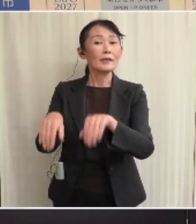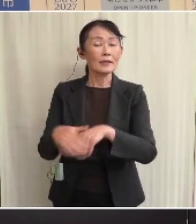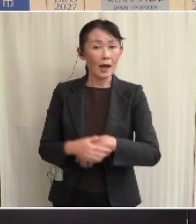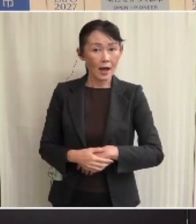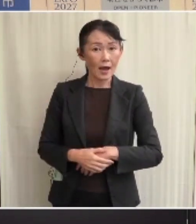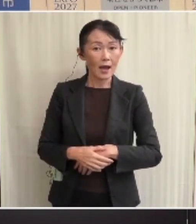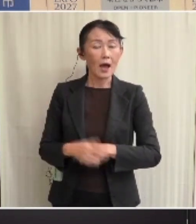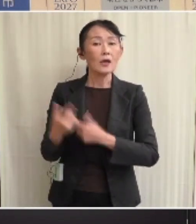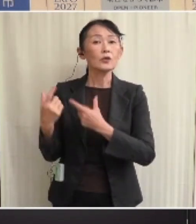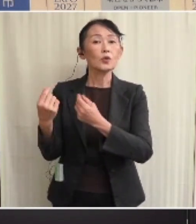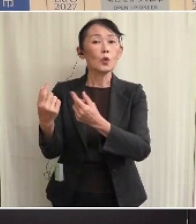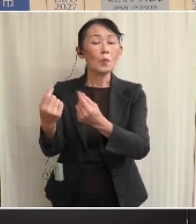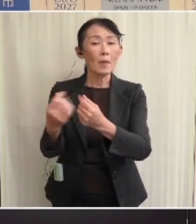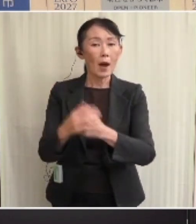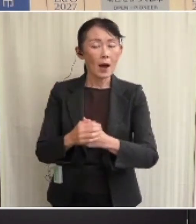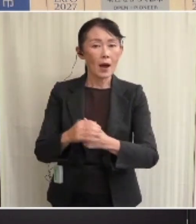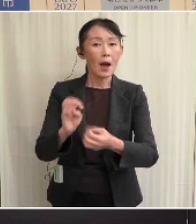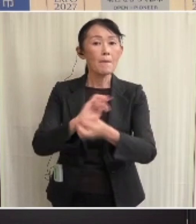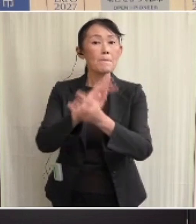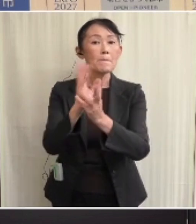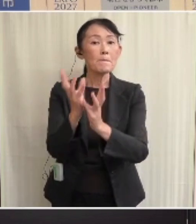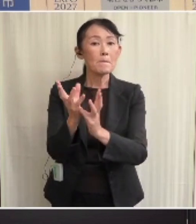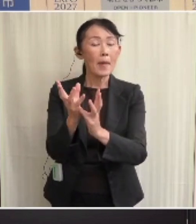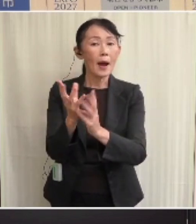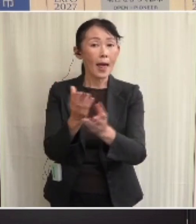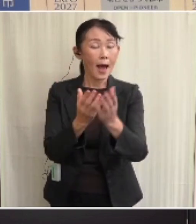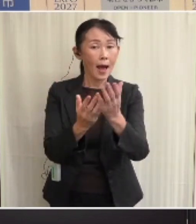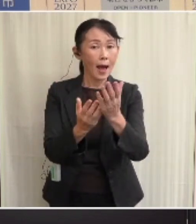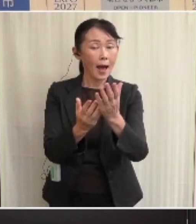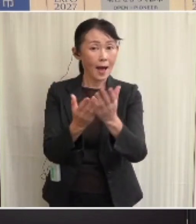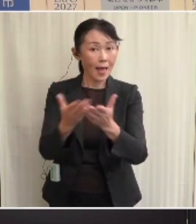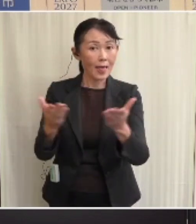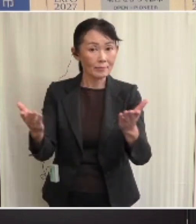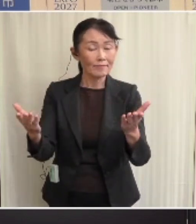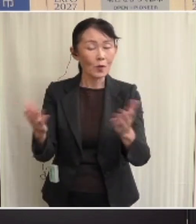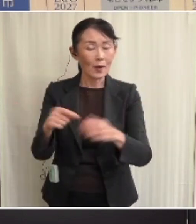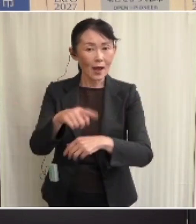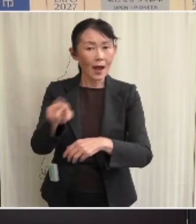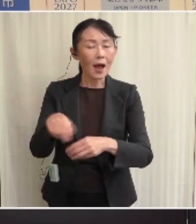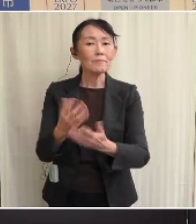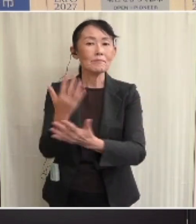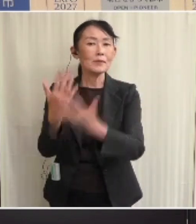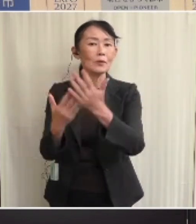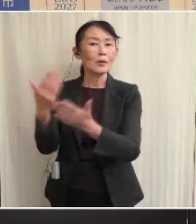ままバラ園や緑が残って、